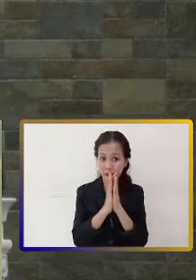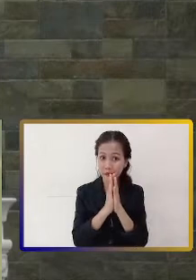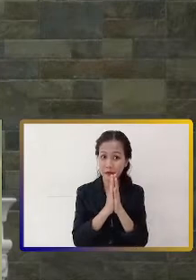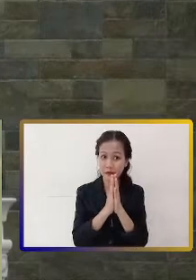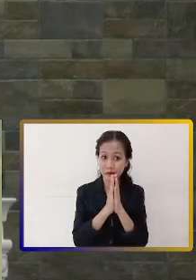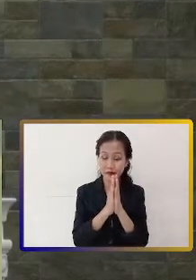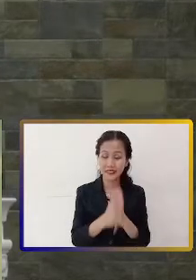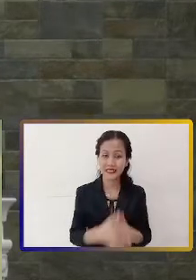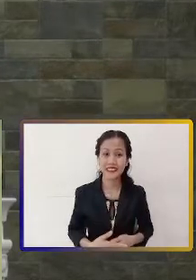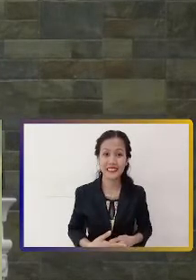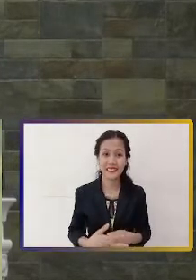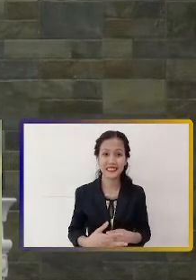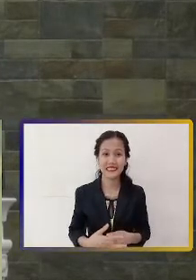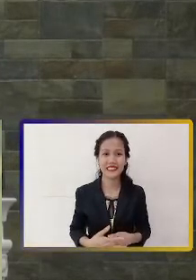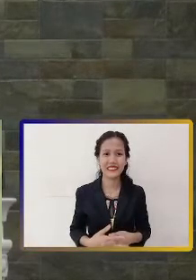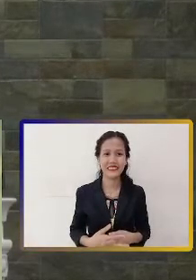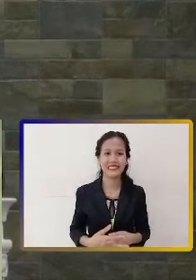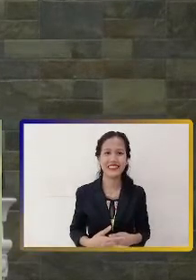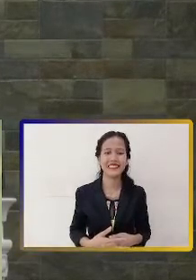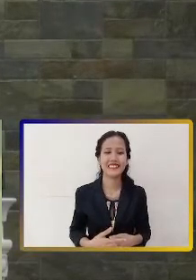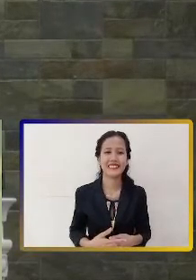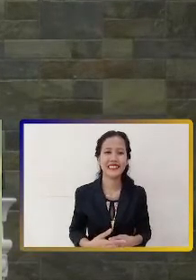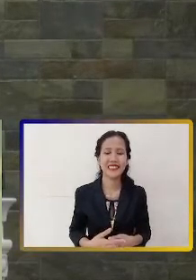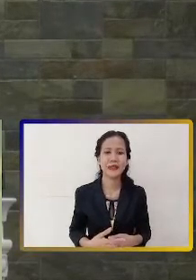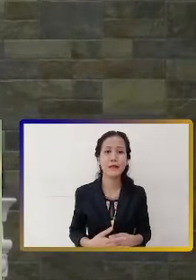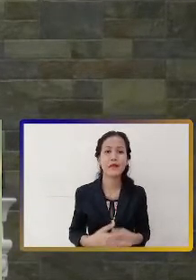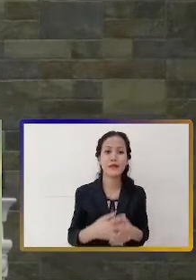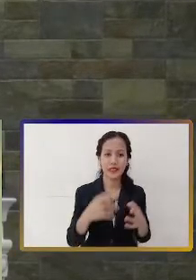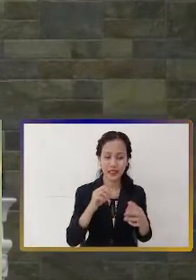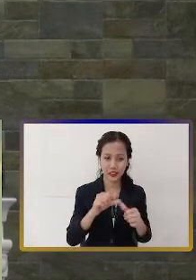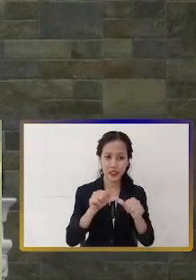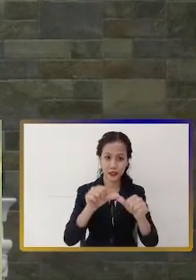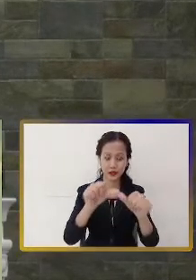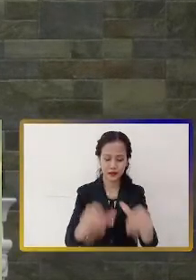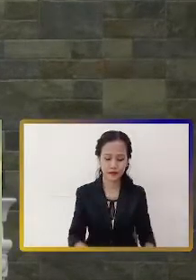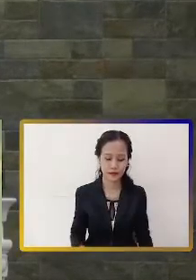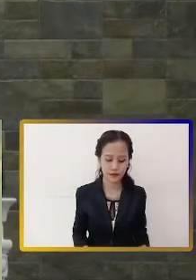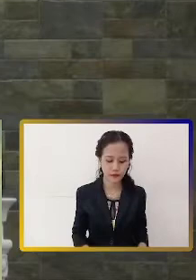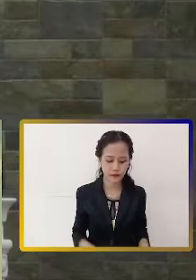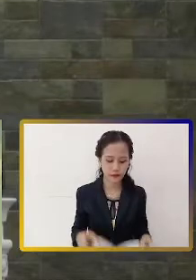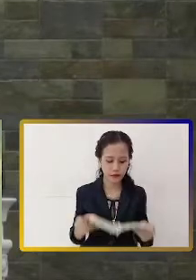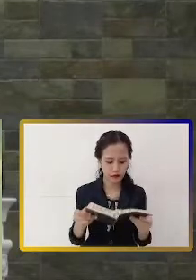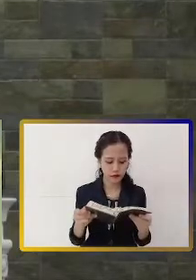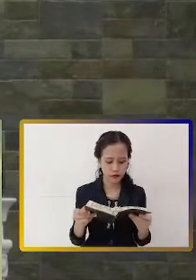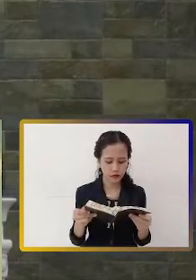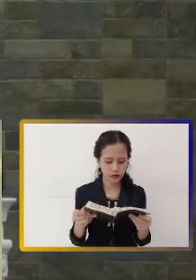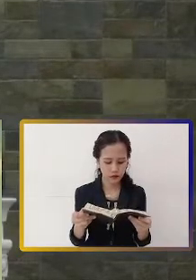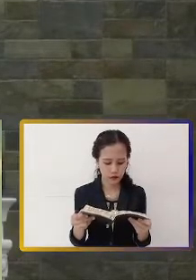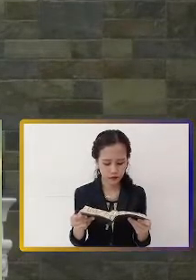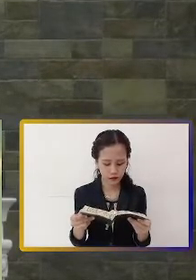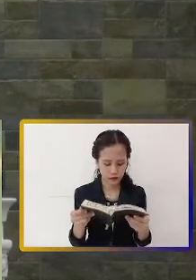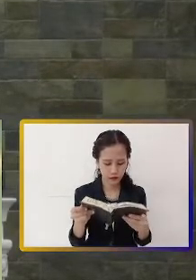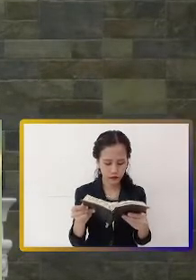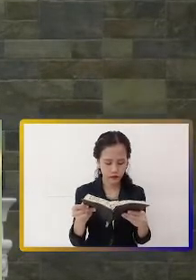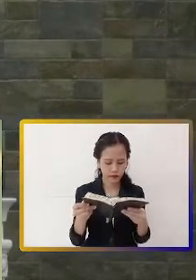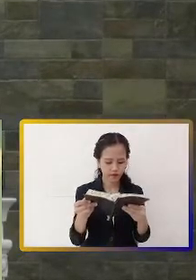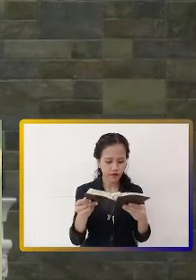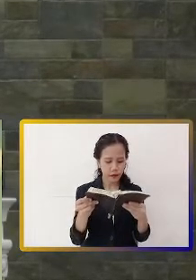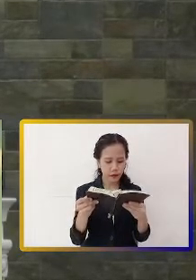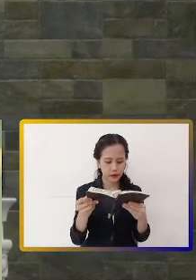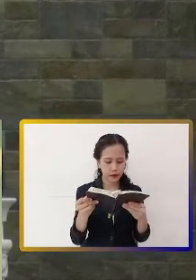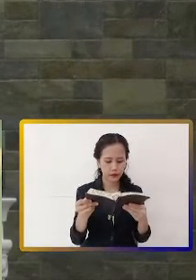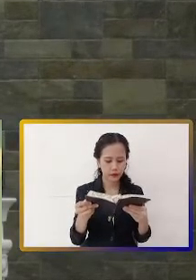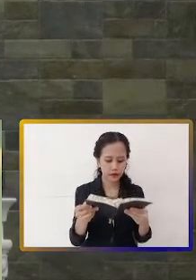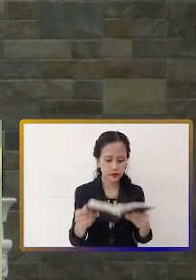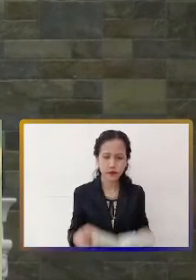says, but has asked for thyself understanding to discern judgment. You see, now